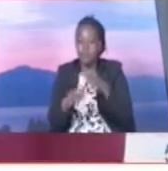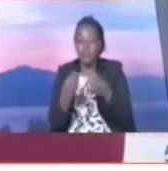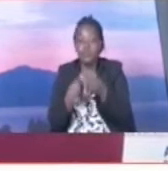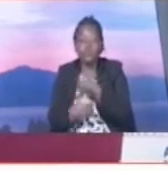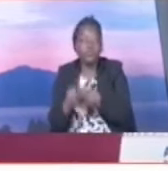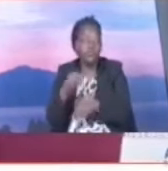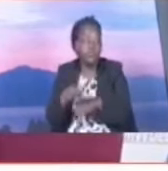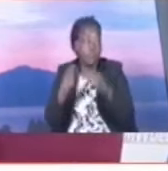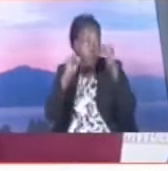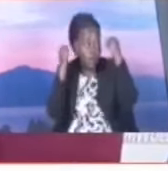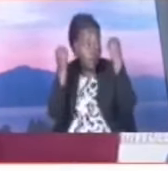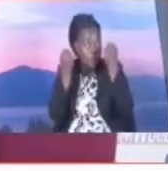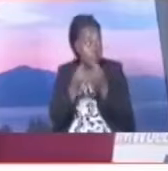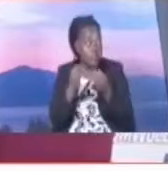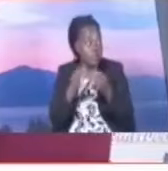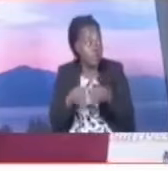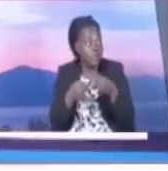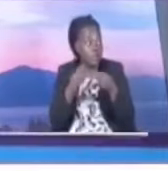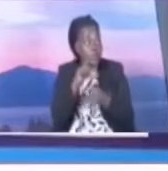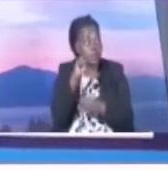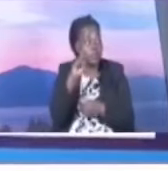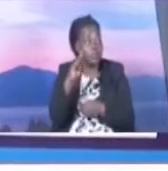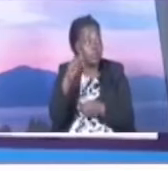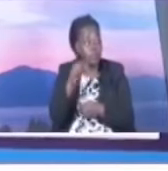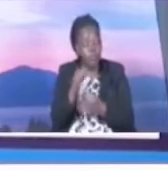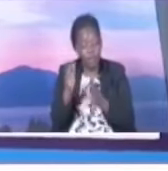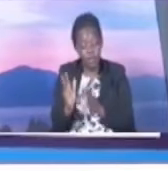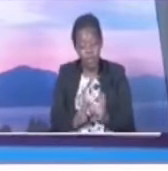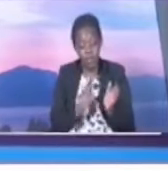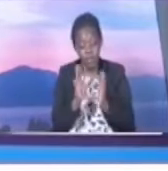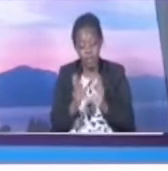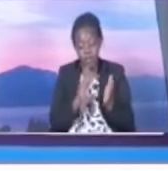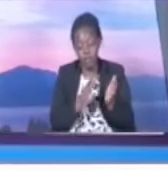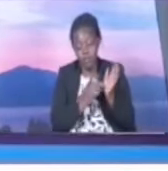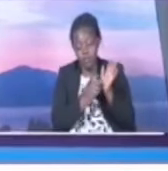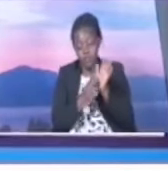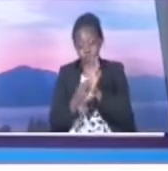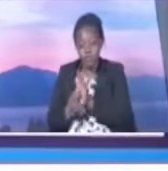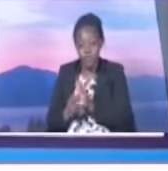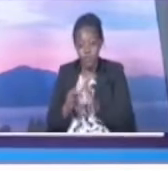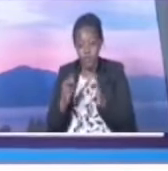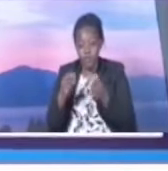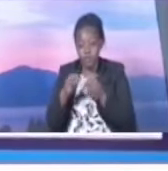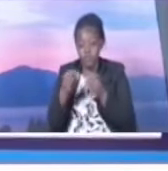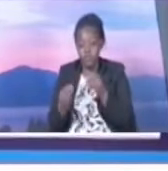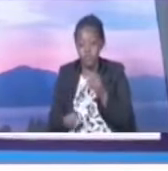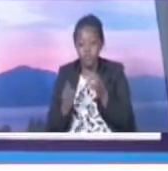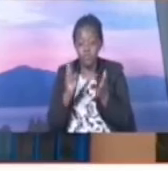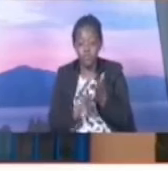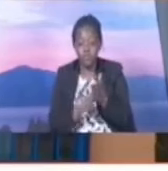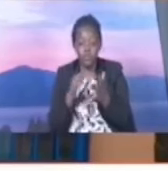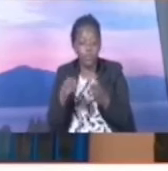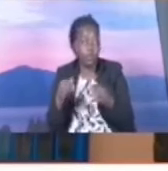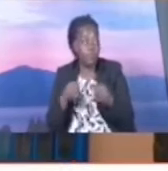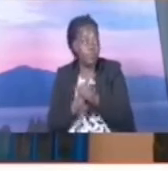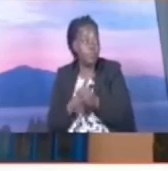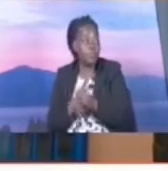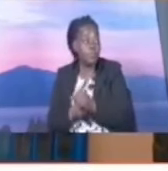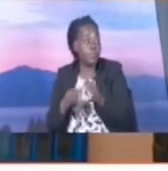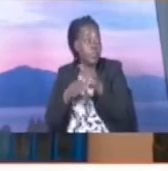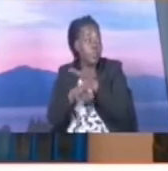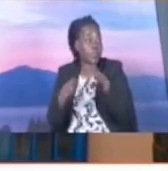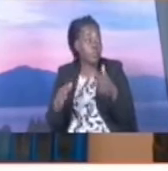lyabwe Kyambogo. Bakwasizza abaaluba events abateesiteesi b'omwoleso guno check okukakasa obuvujjirizi bwabwe okusinziira